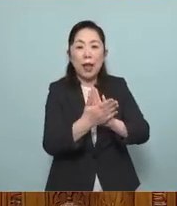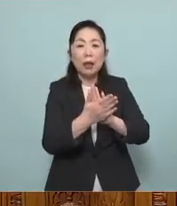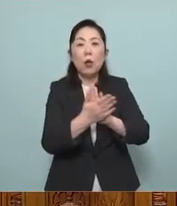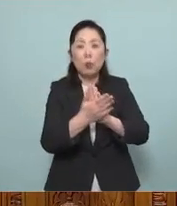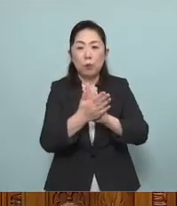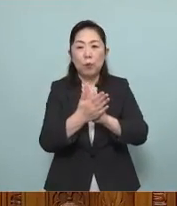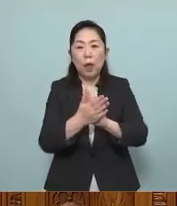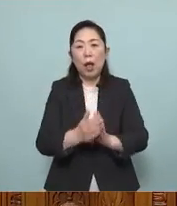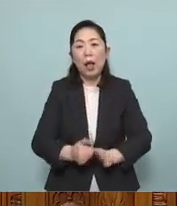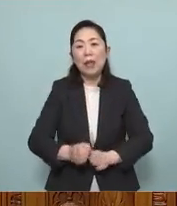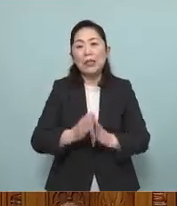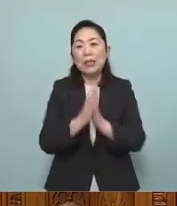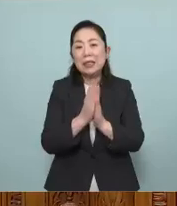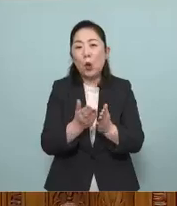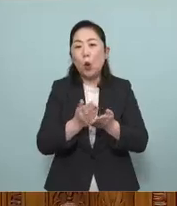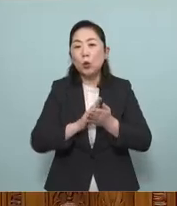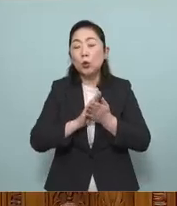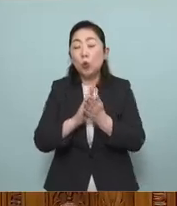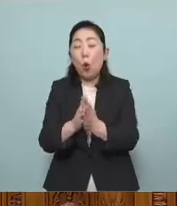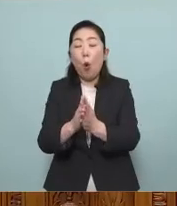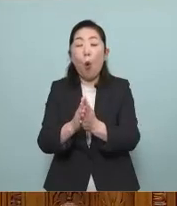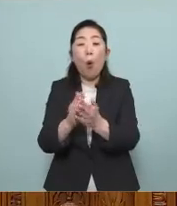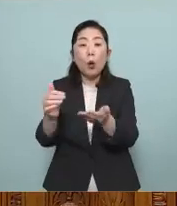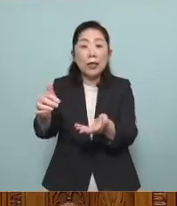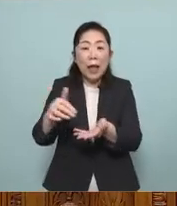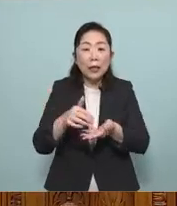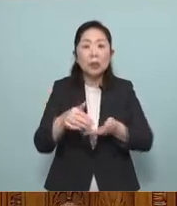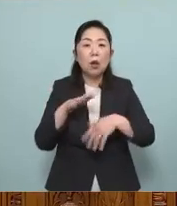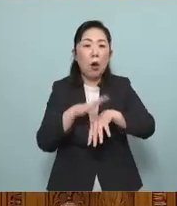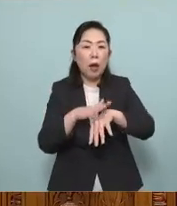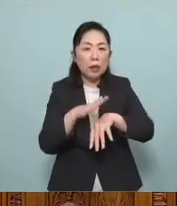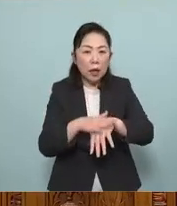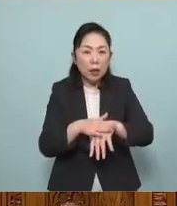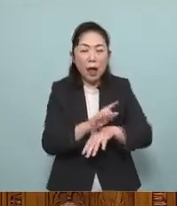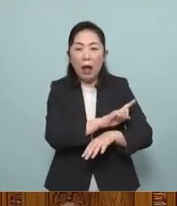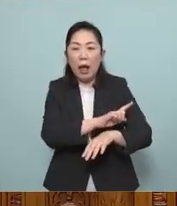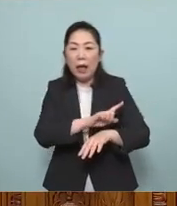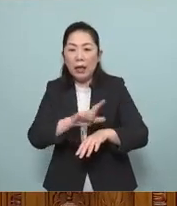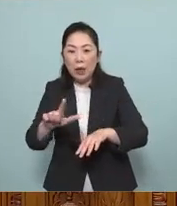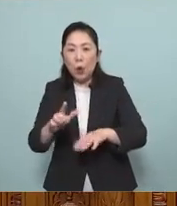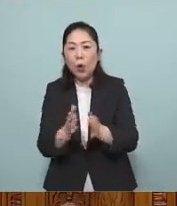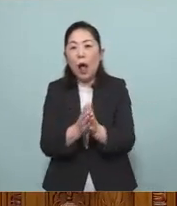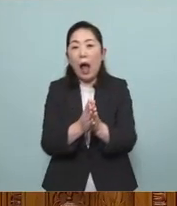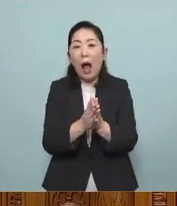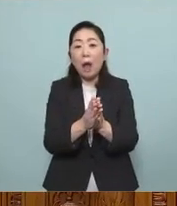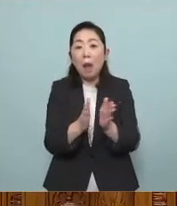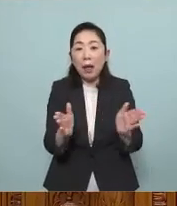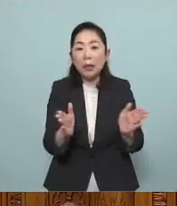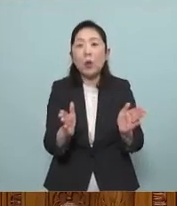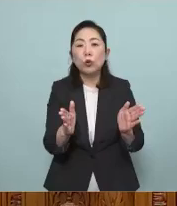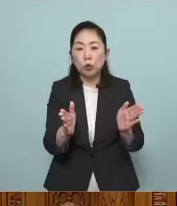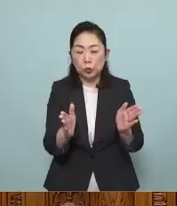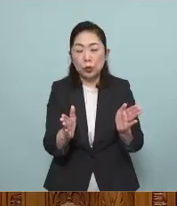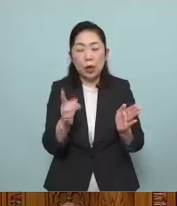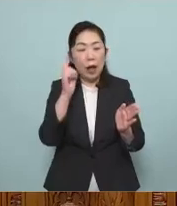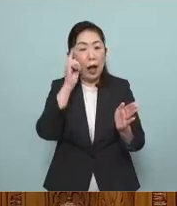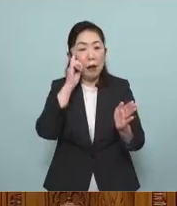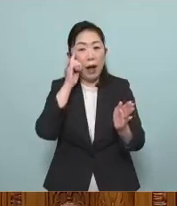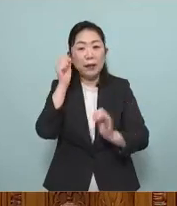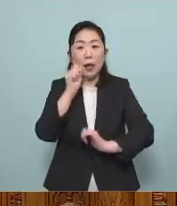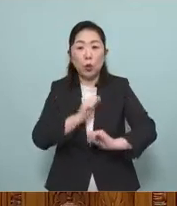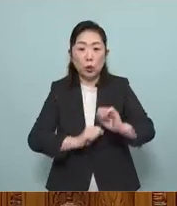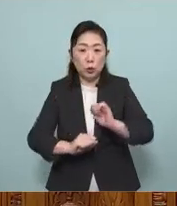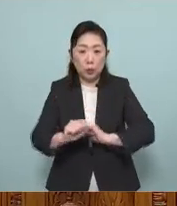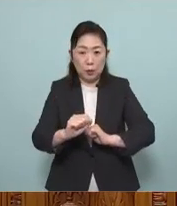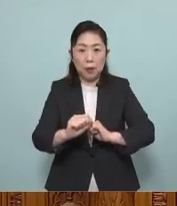在り方、カーボンプライシング、多くの論点に方向性を見出していきます。もう一つ重要な